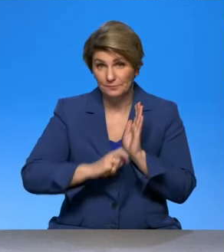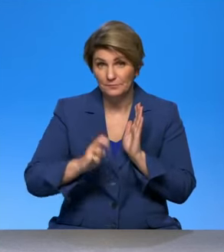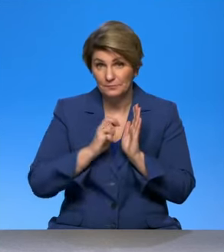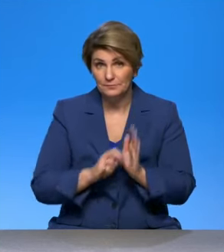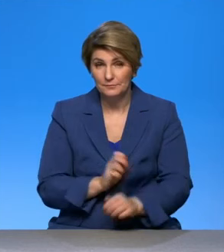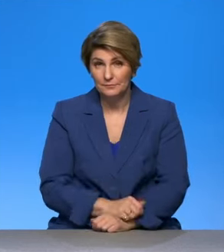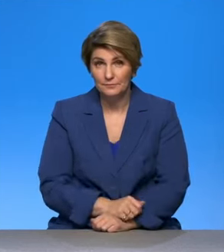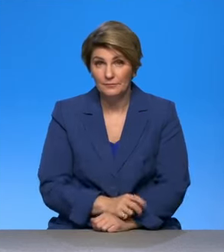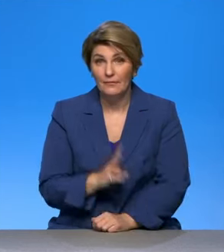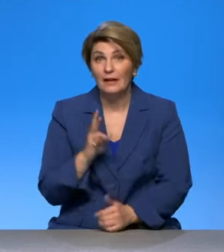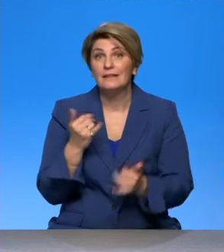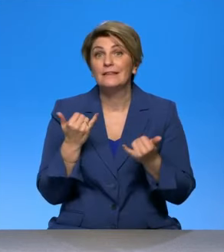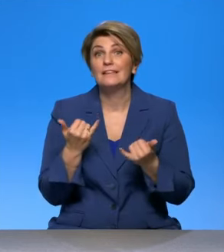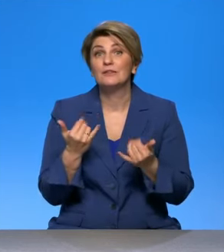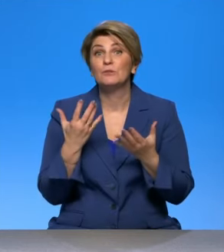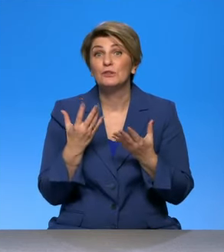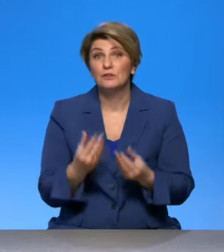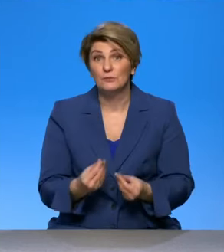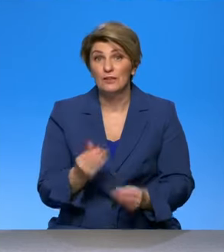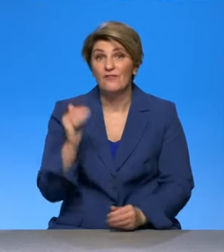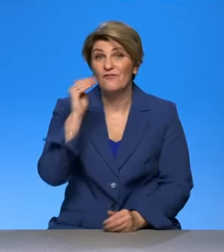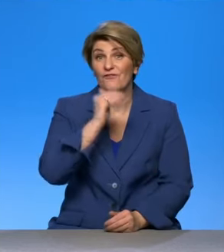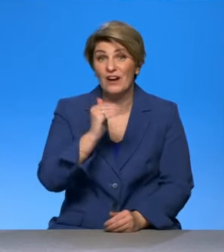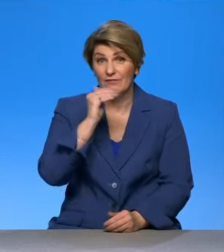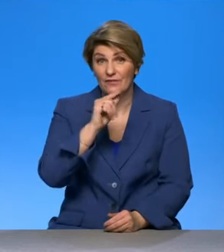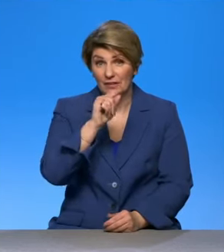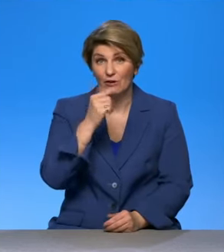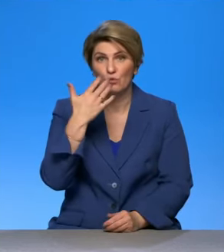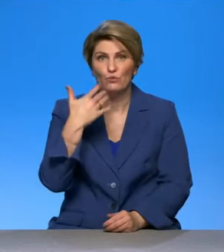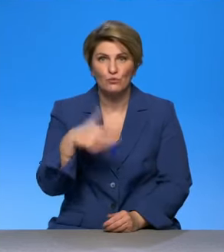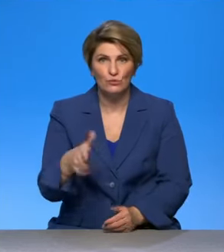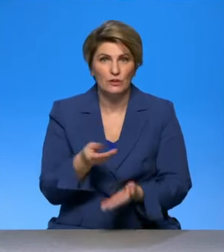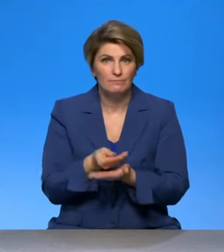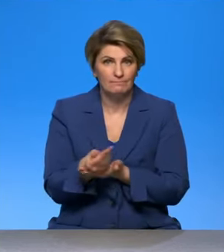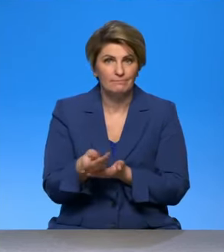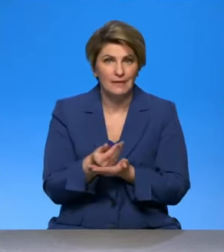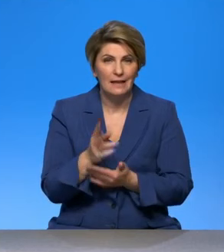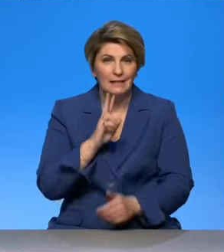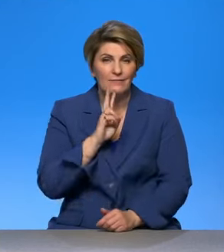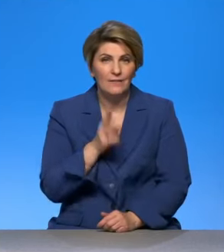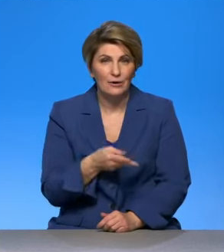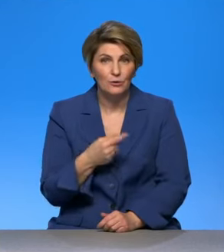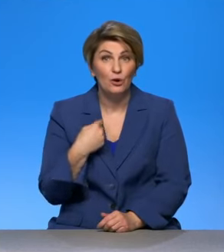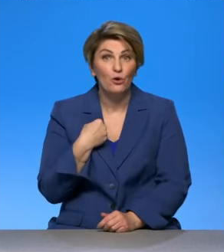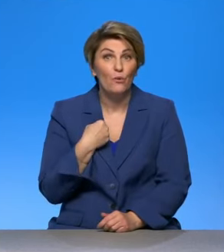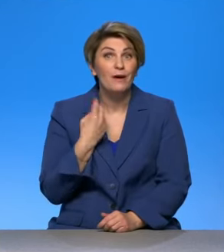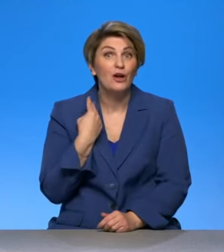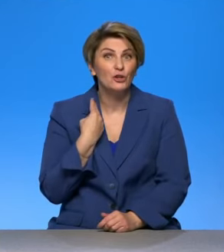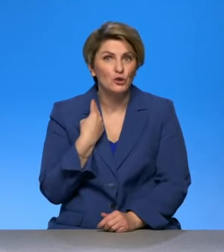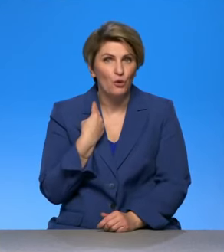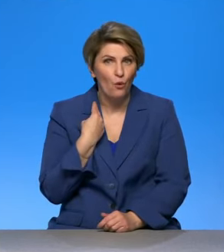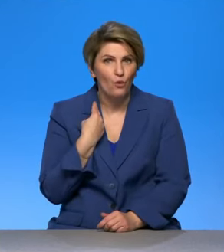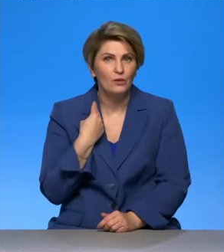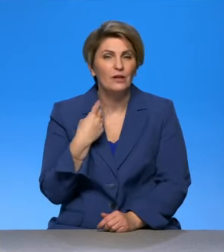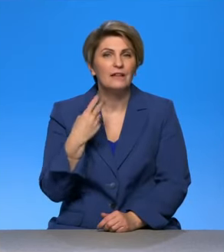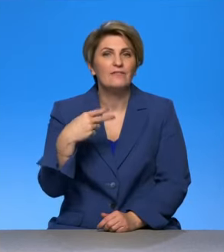день, в феврале уже будет 2 года, как я буду платить, У меня еще долгу 20 тысяч из